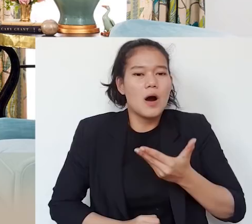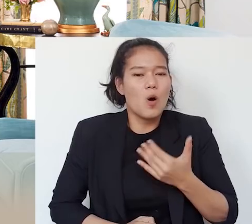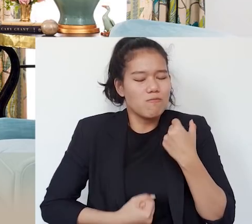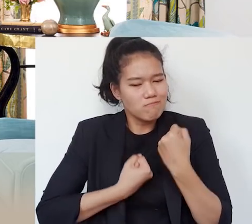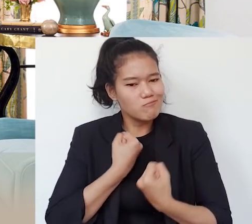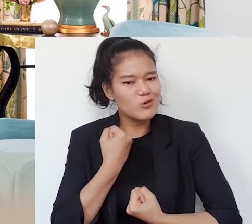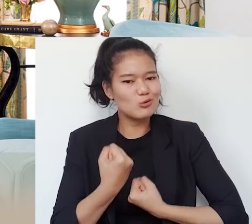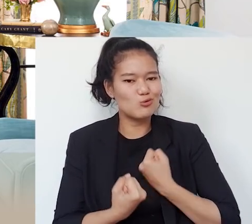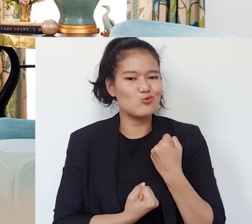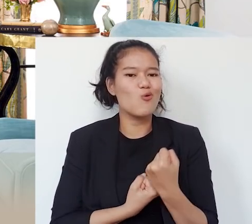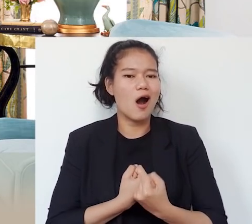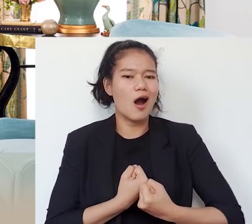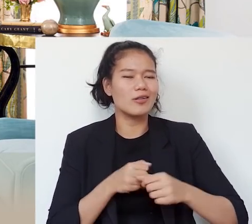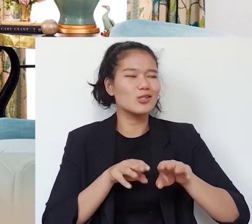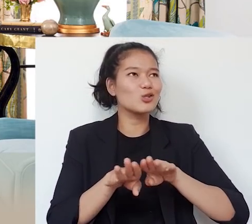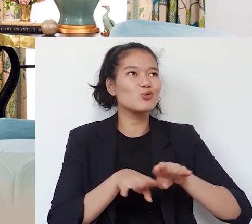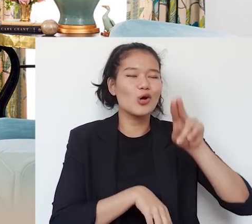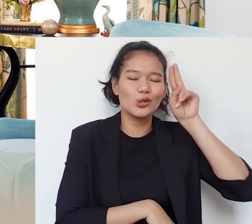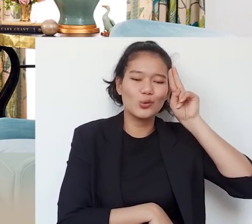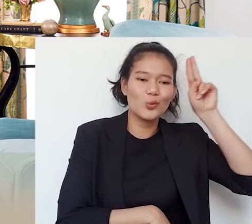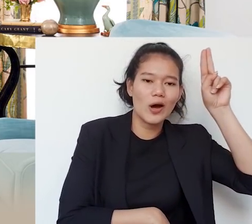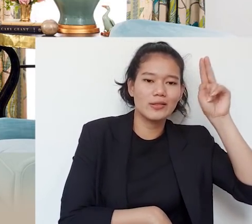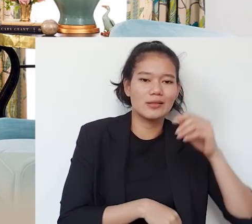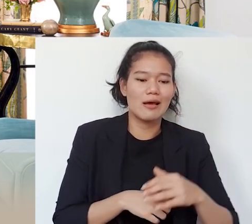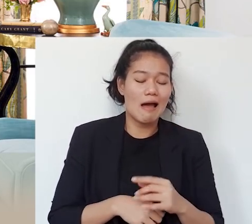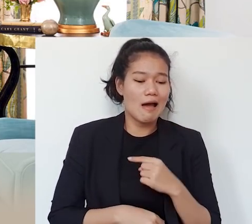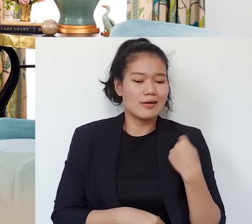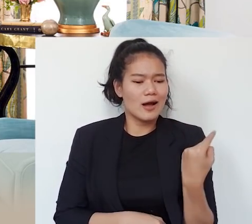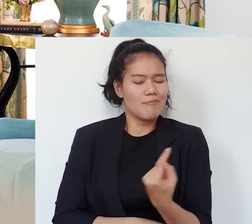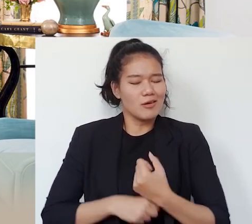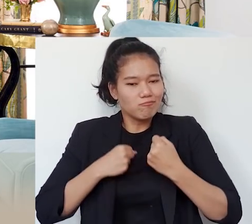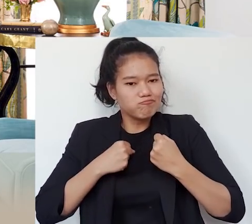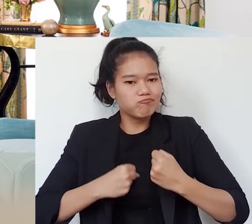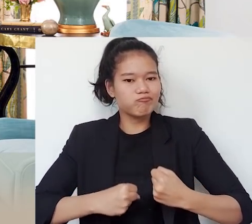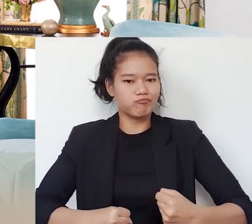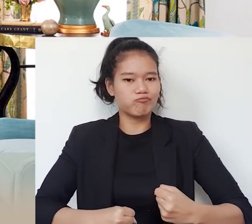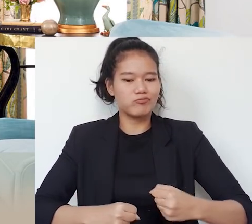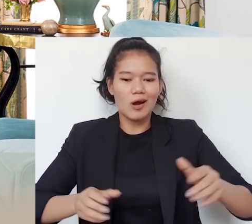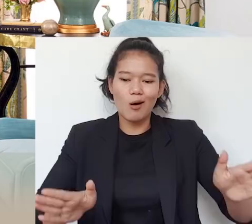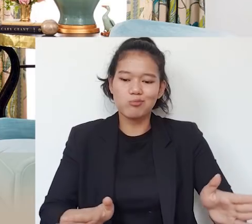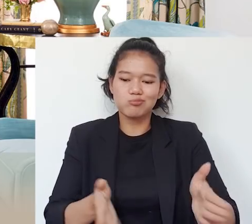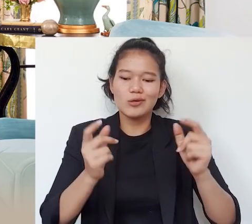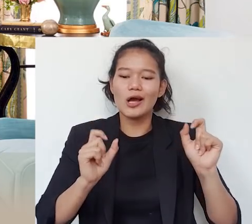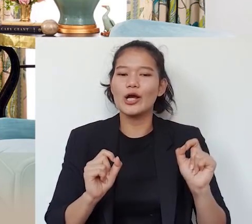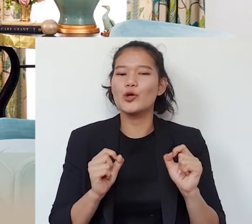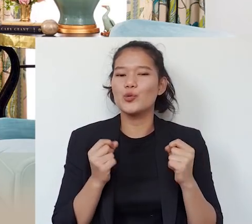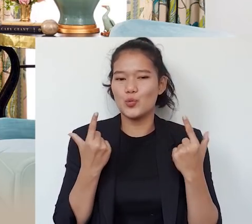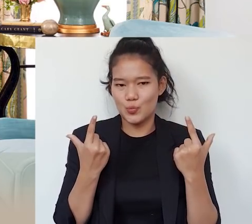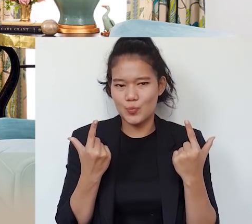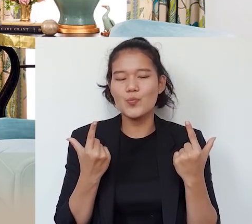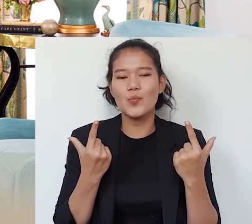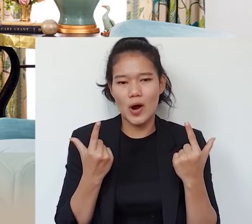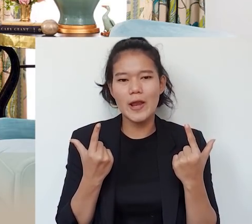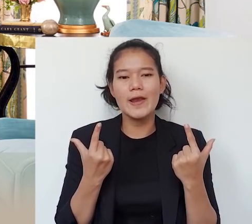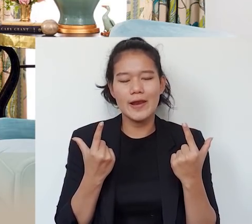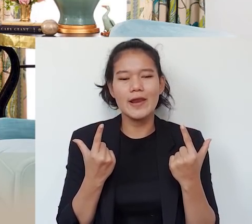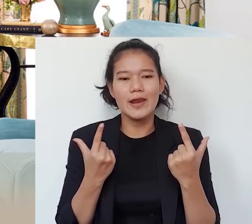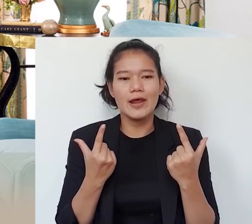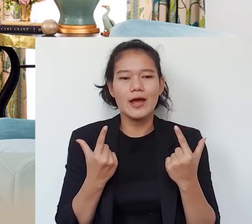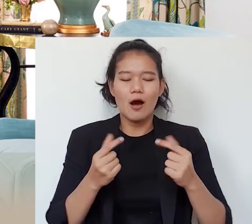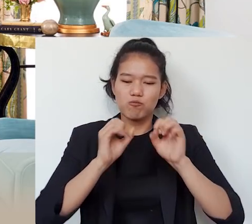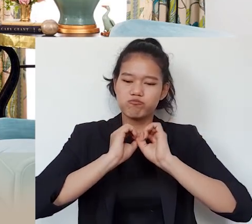berani memperjuangkan apa yang Tuhan kehendaki. Kami boleh berani membangun kehidupan